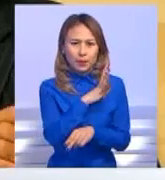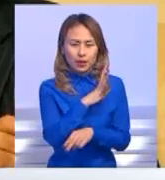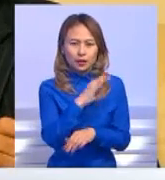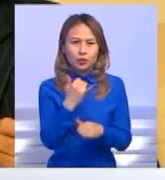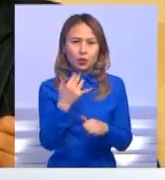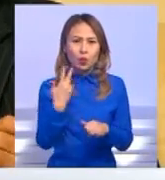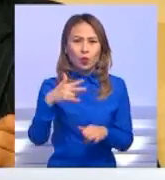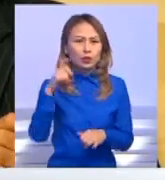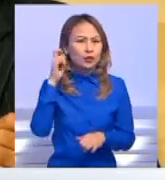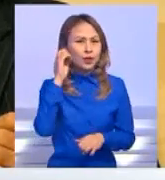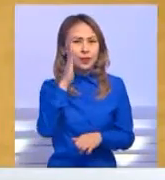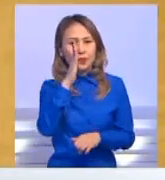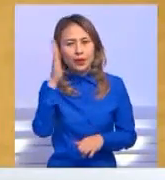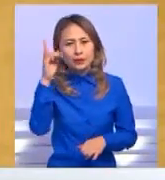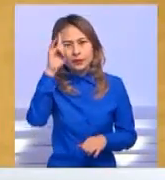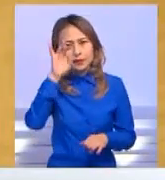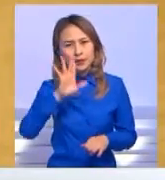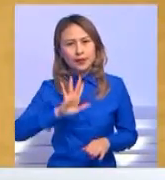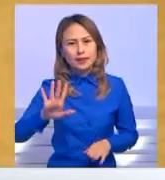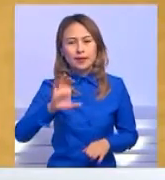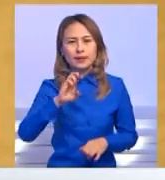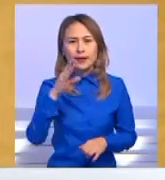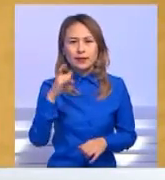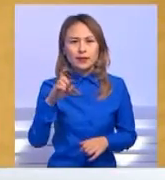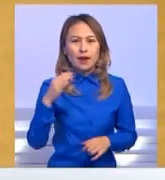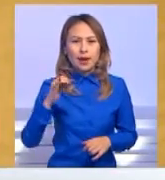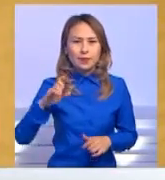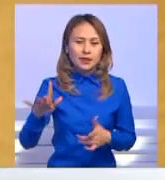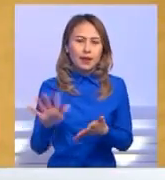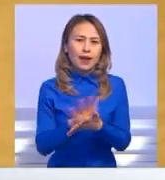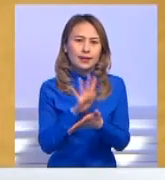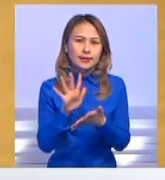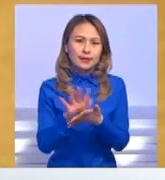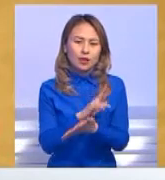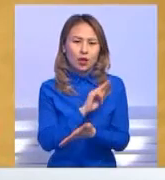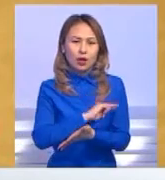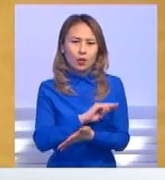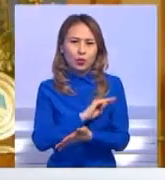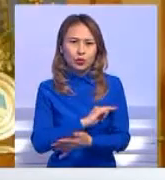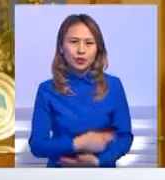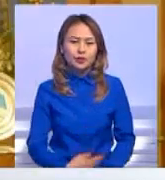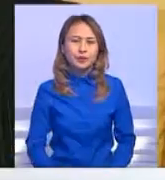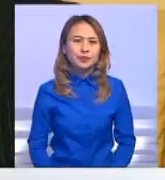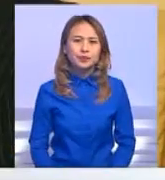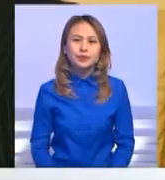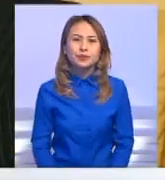және 30 жылдан бері танымал Straits Times газетінде қызмет етіп келеді.